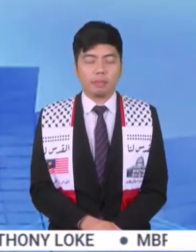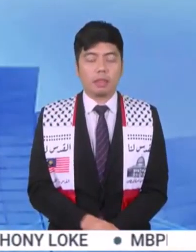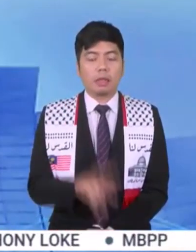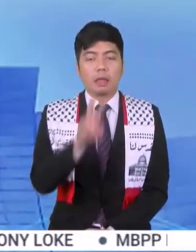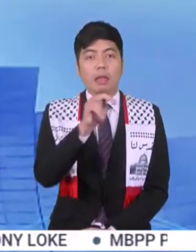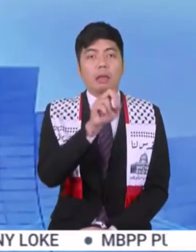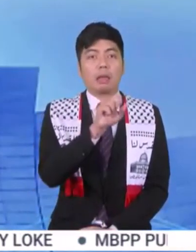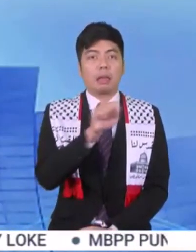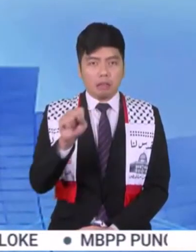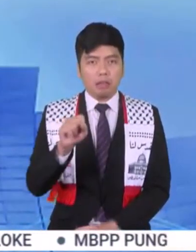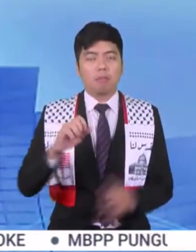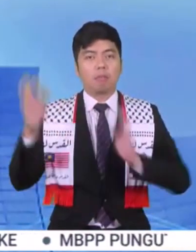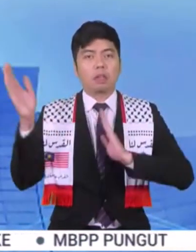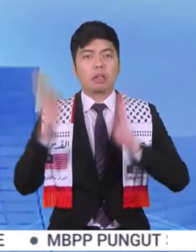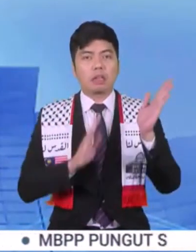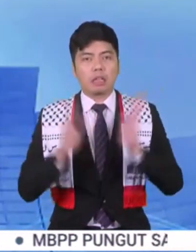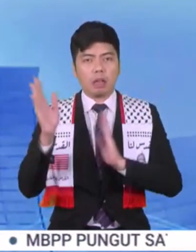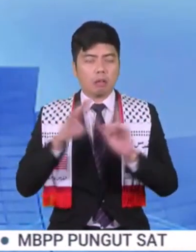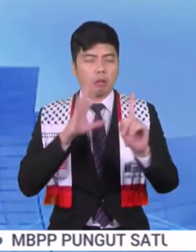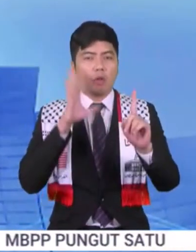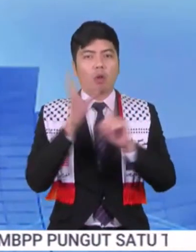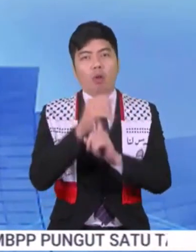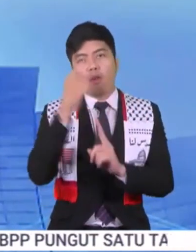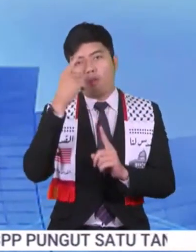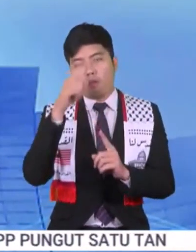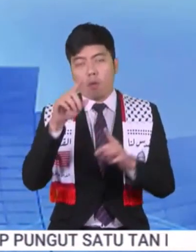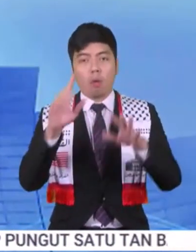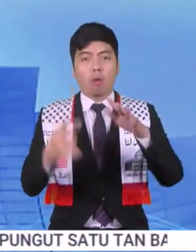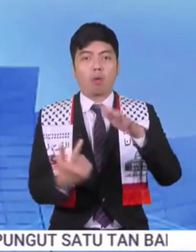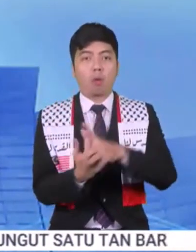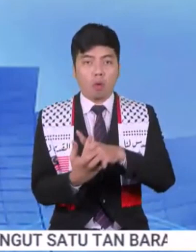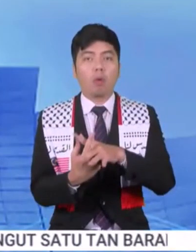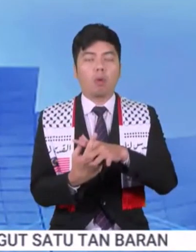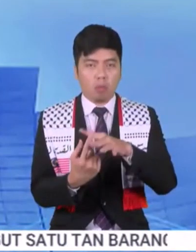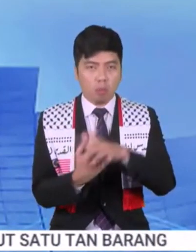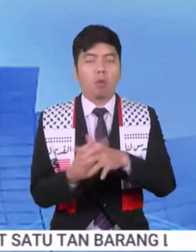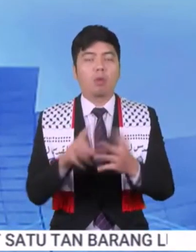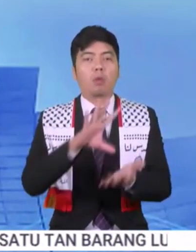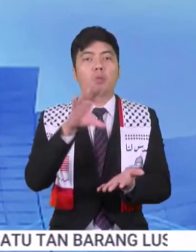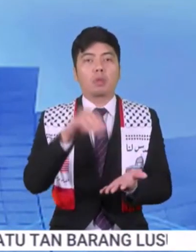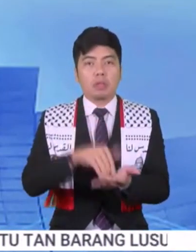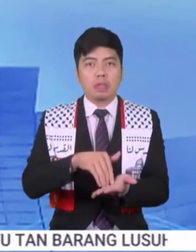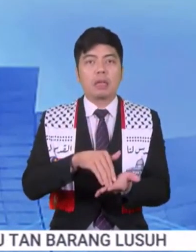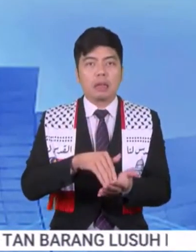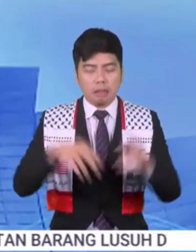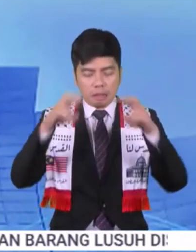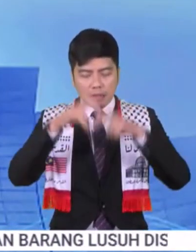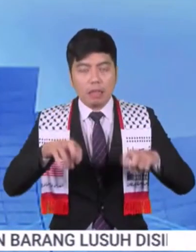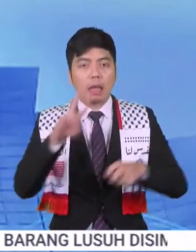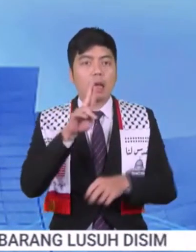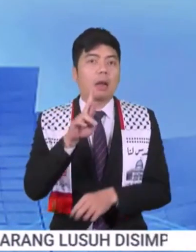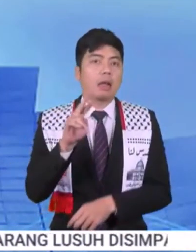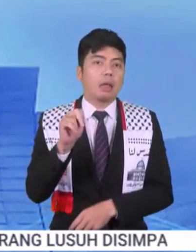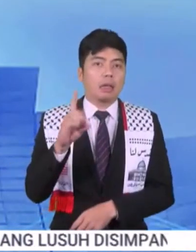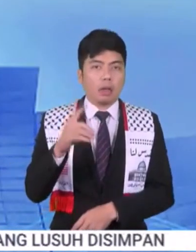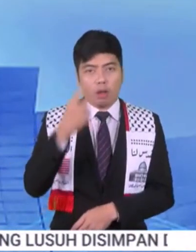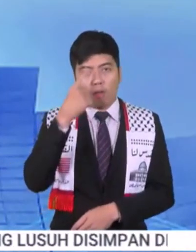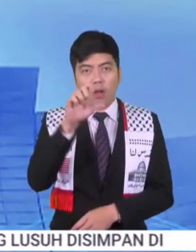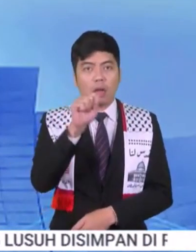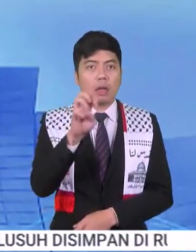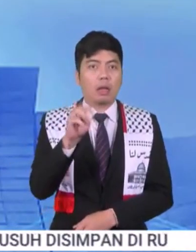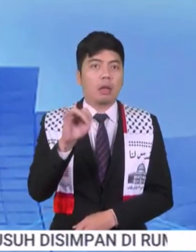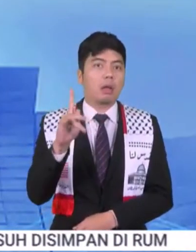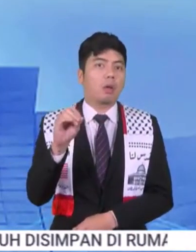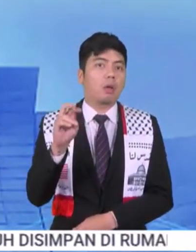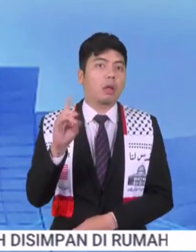Sementara itu, NSS Malaysia turut menyasarkan mewujudkan pusat penyelidikan dan pembangunan R&D global bagi